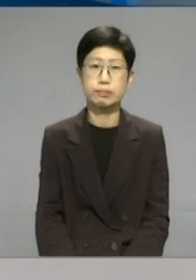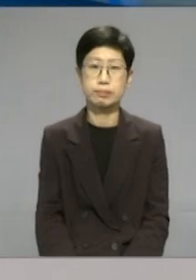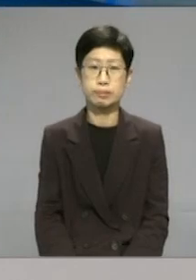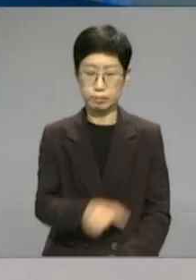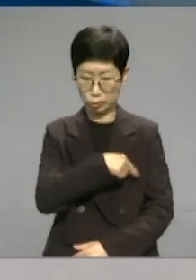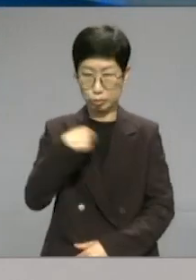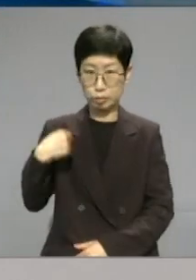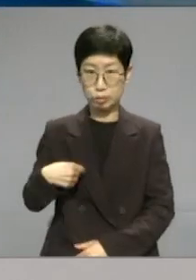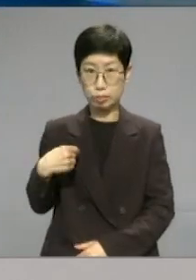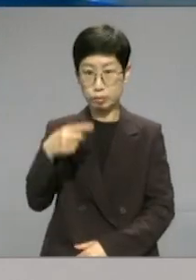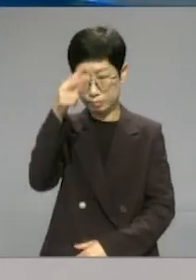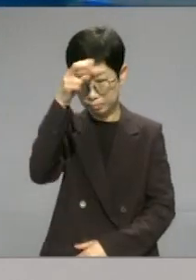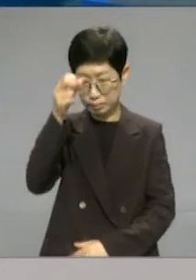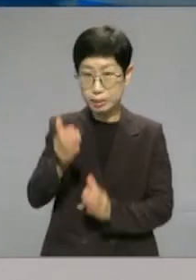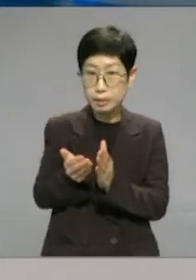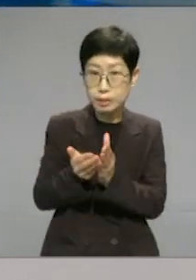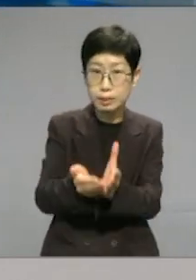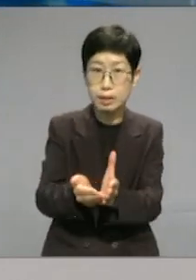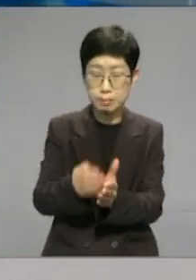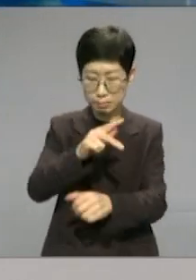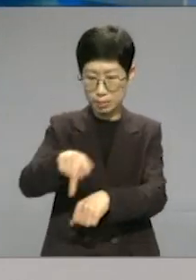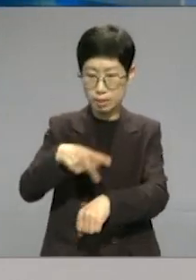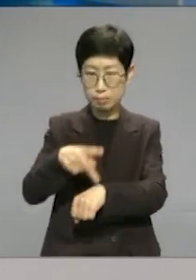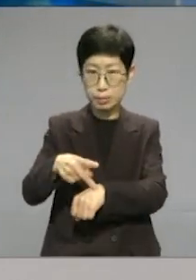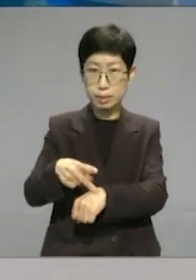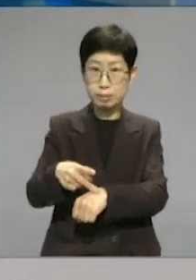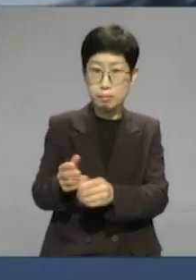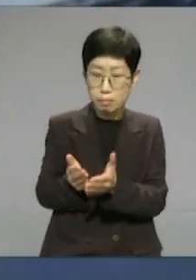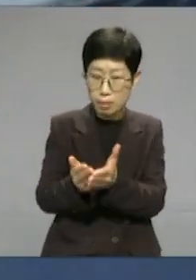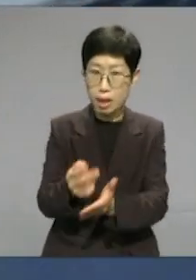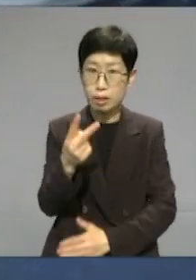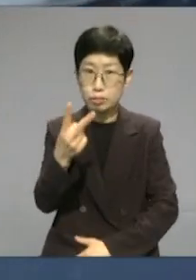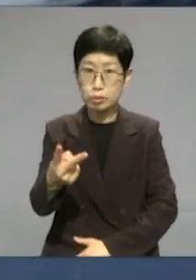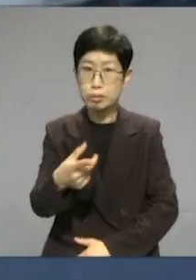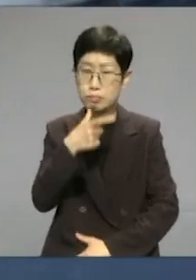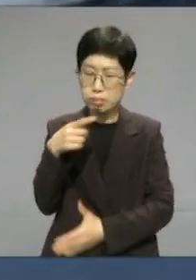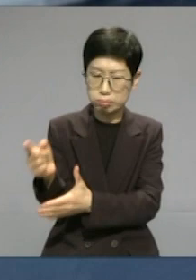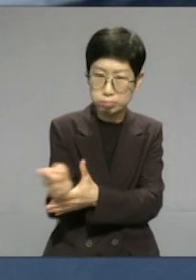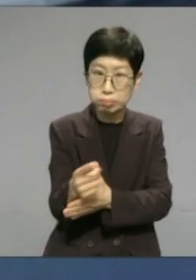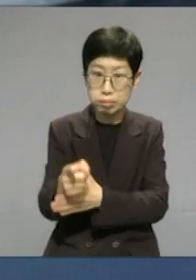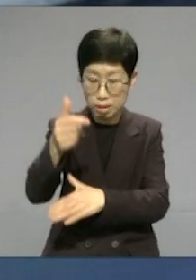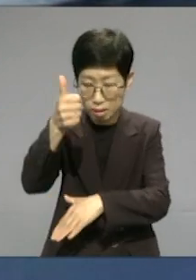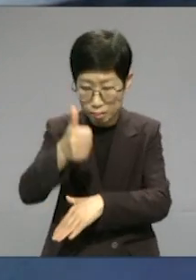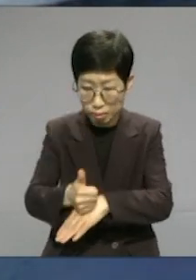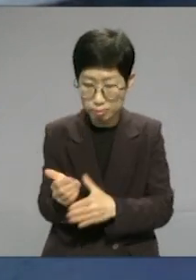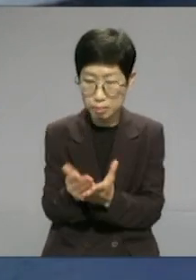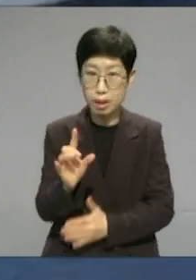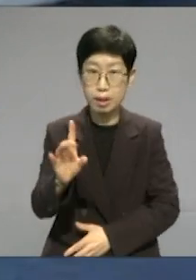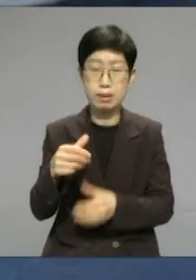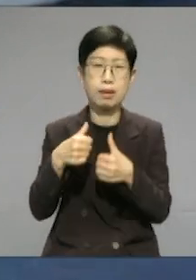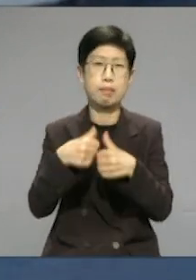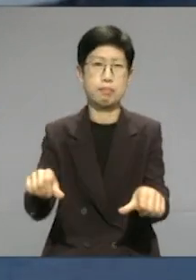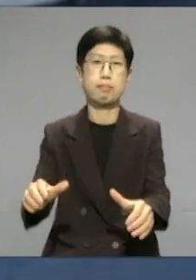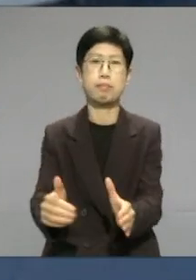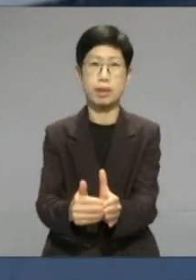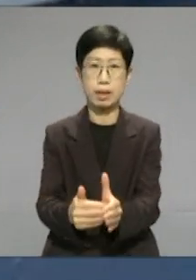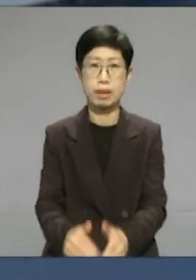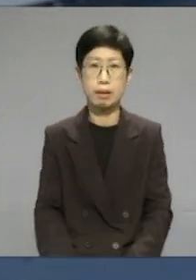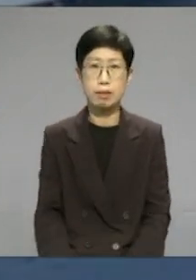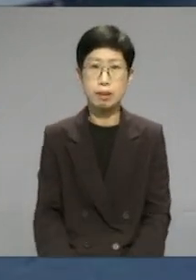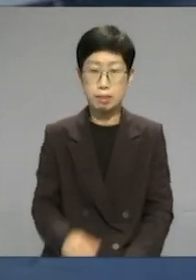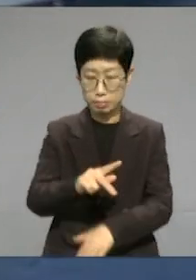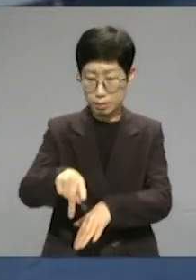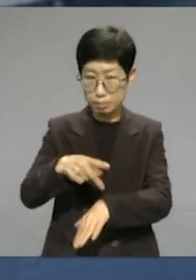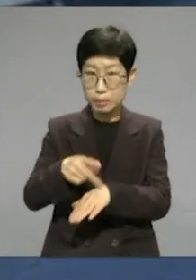중국 해경선이 남중국해에서 필리핀 해경선 두 척의 물대포 공격을 해 한 척이 파손됐습니다 공격당한